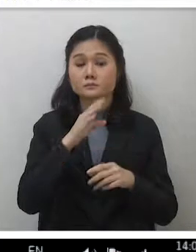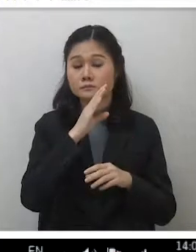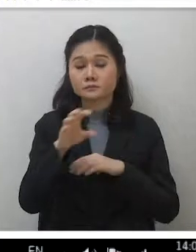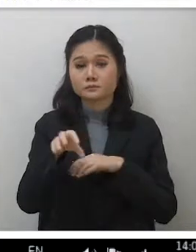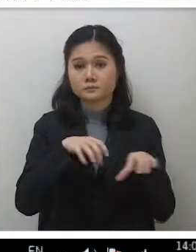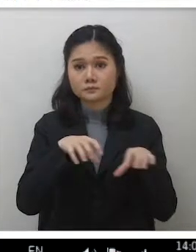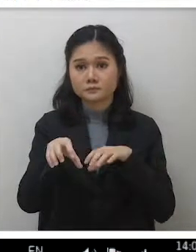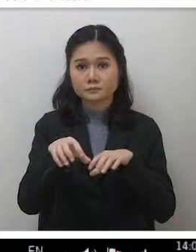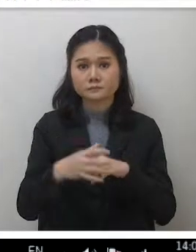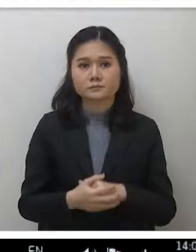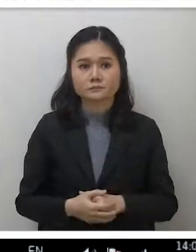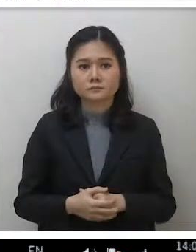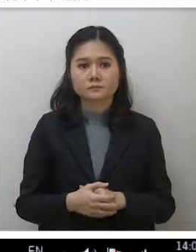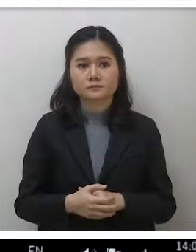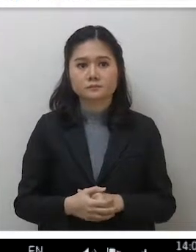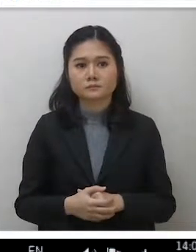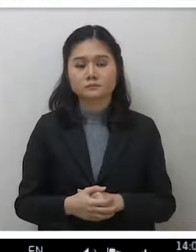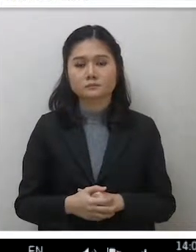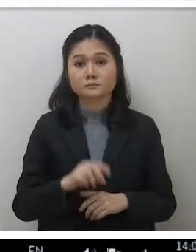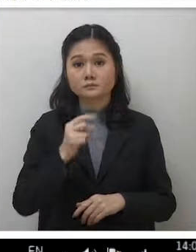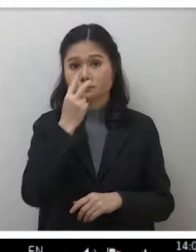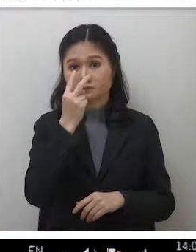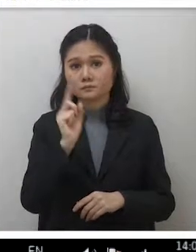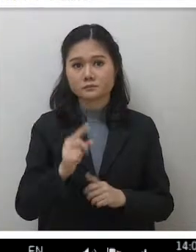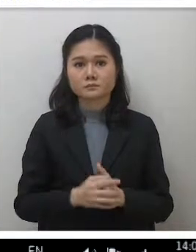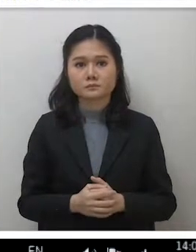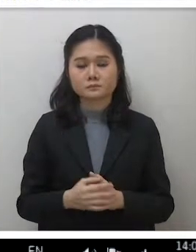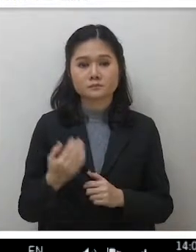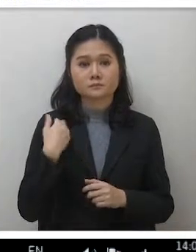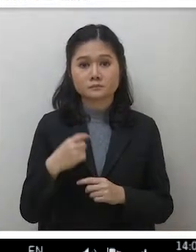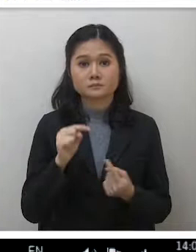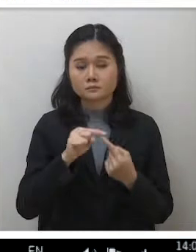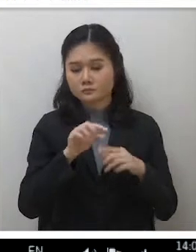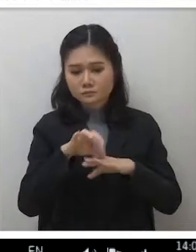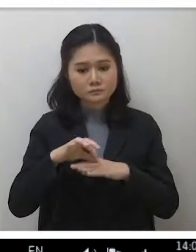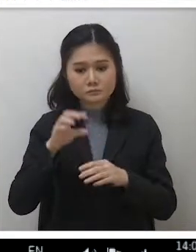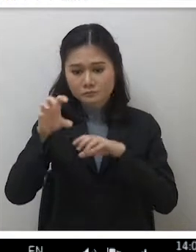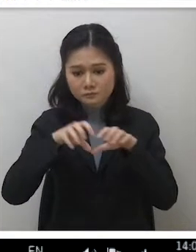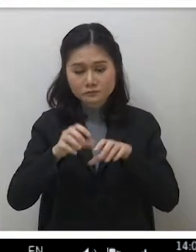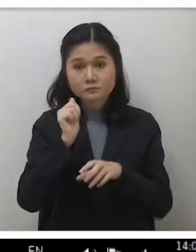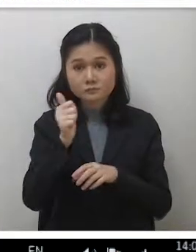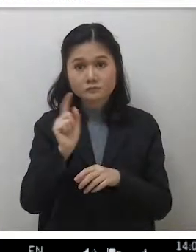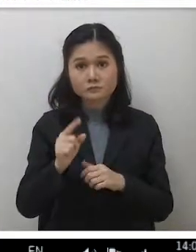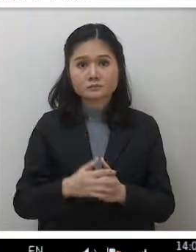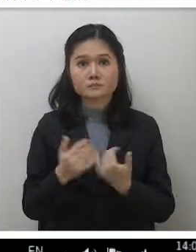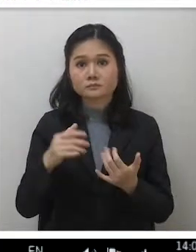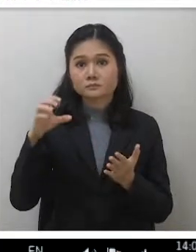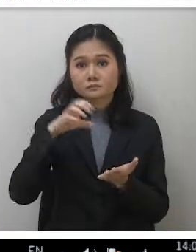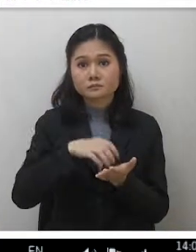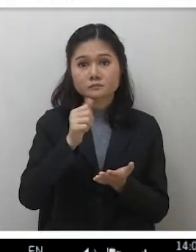างเนี่ยเราจะต้องดูว่าเขามีที่ให้วางไหมตอนนี้มีที่ให้วาง